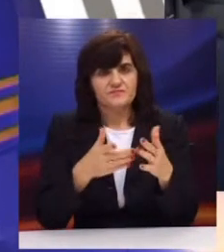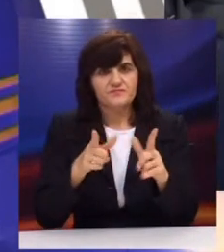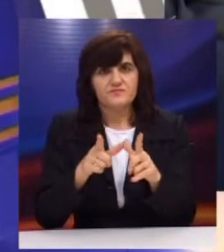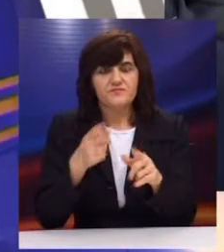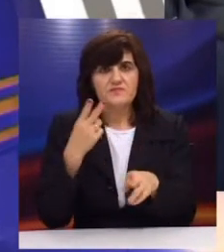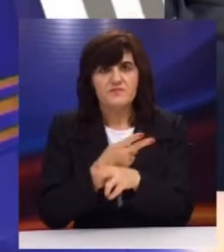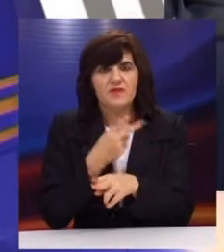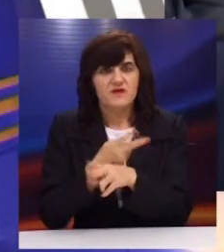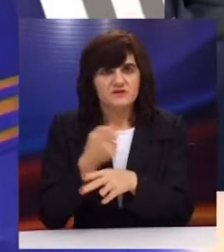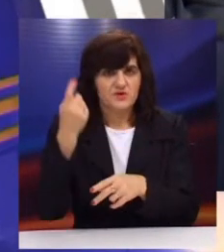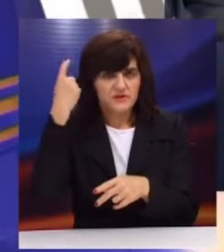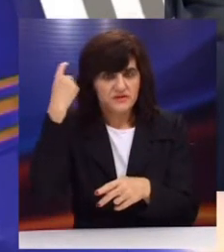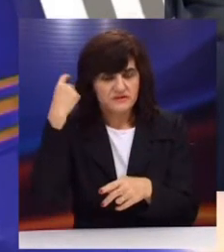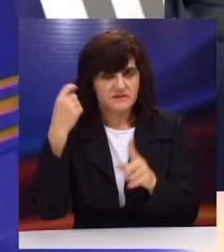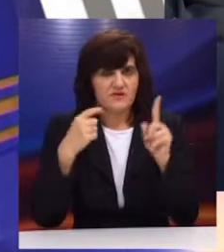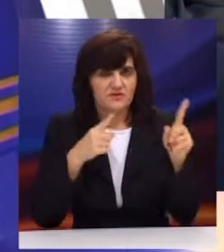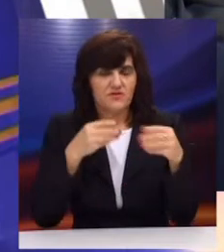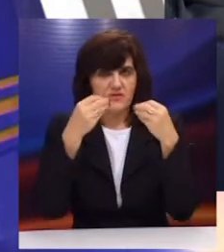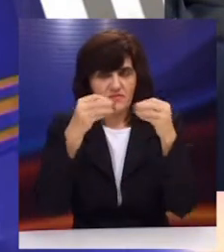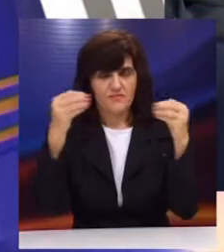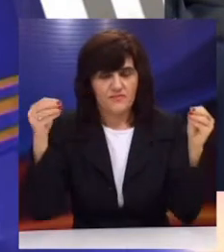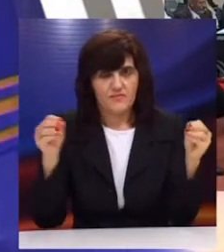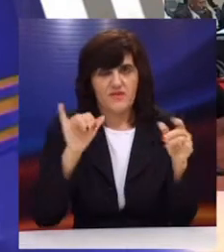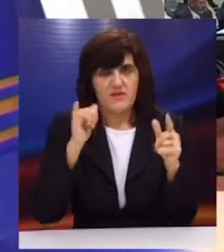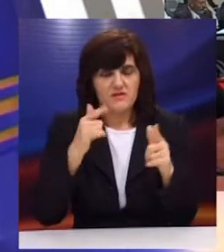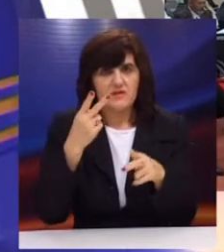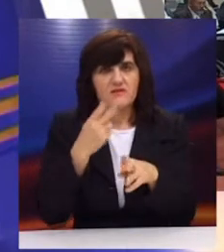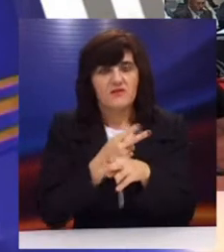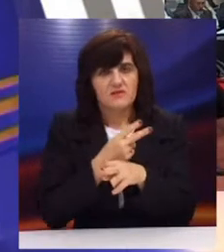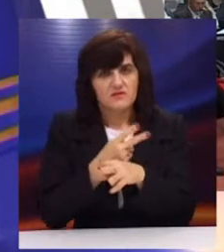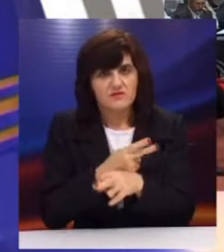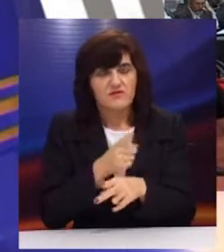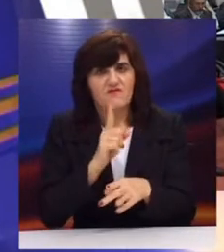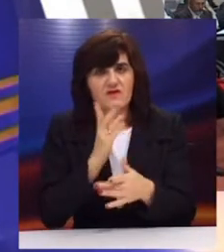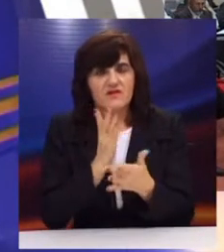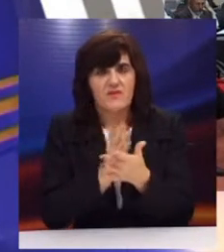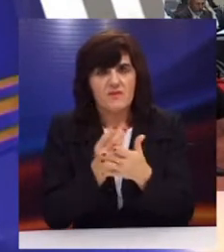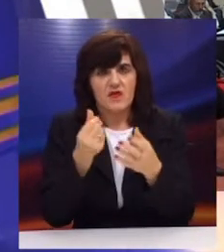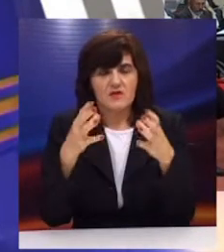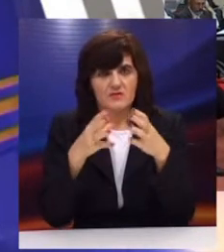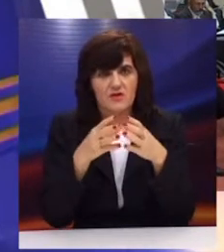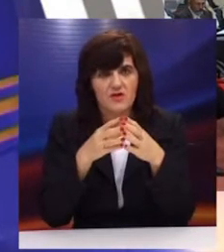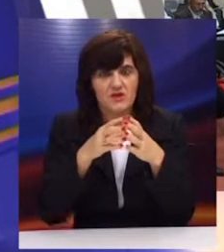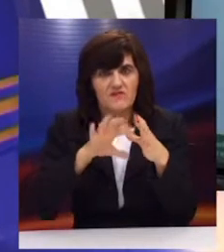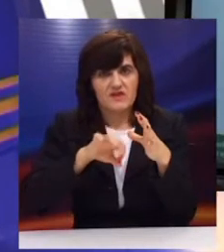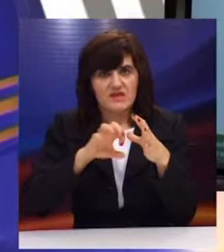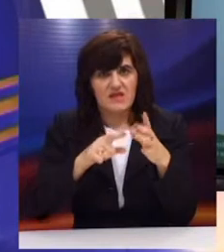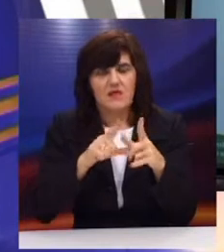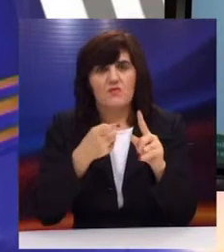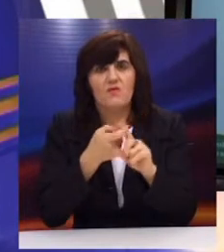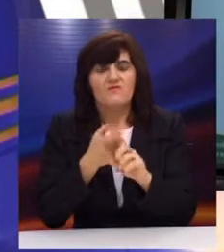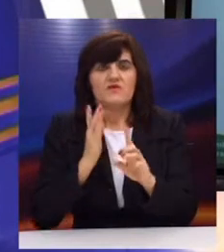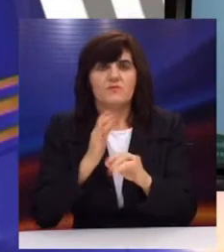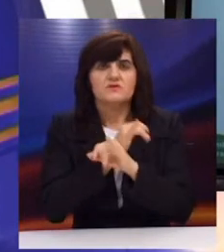životne sredine Zoran Rajić najavio je na skupu da usvojenim rebalansom republičkog budžeta nije diran fond sredstava namenjen poljoprivredi, a